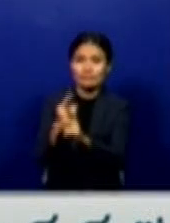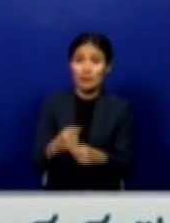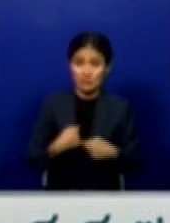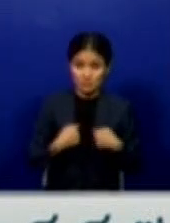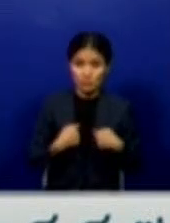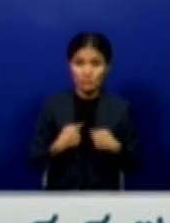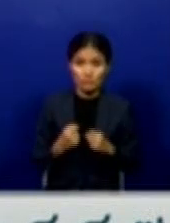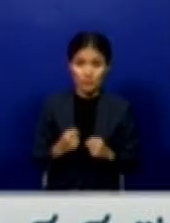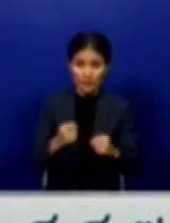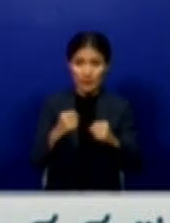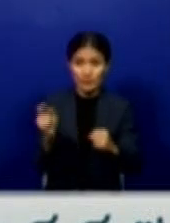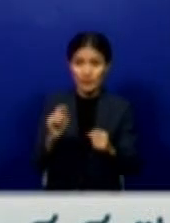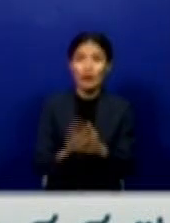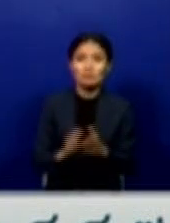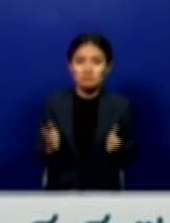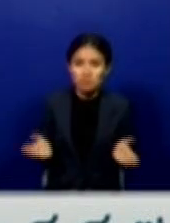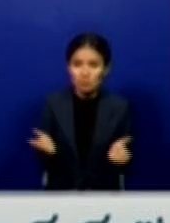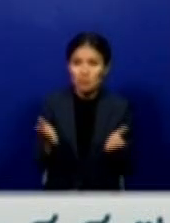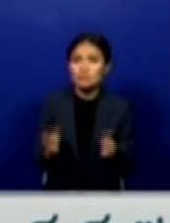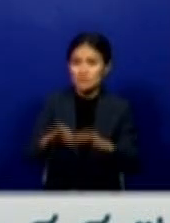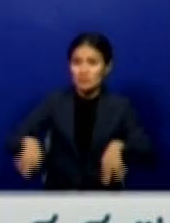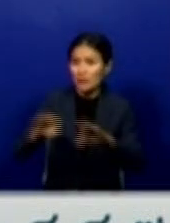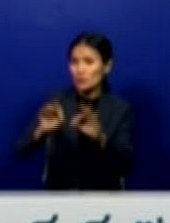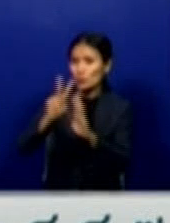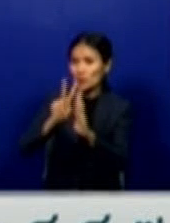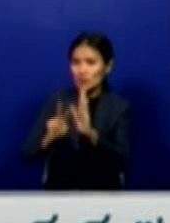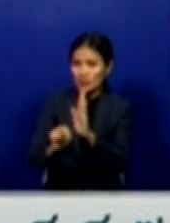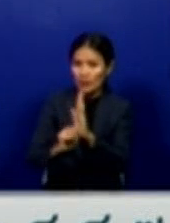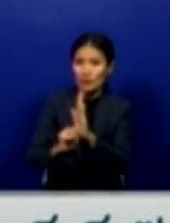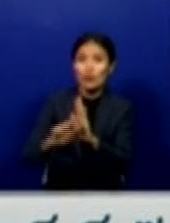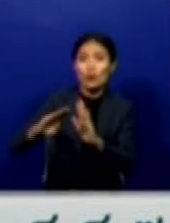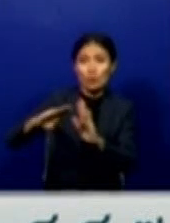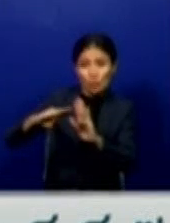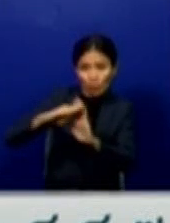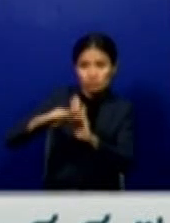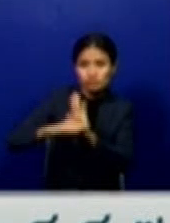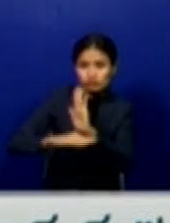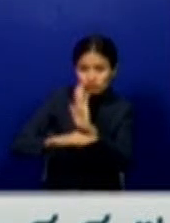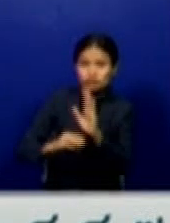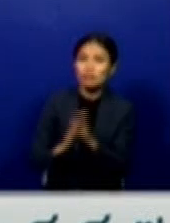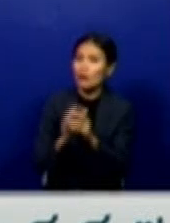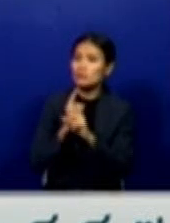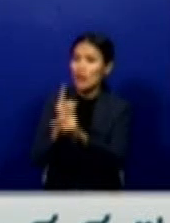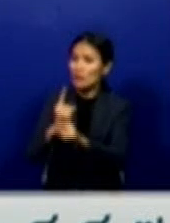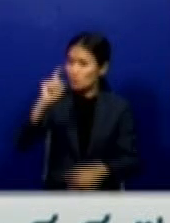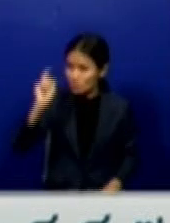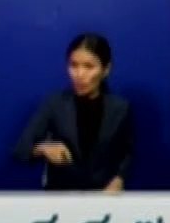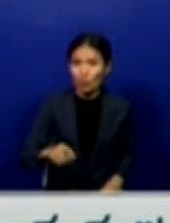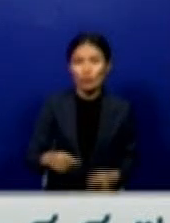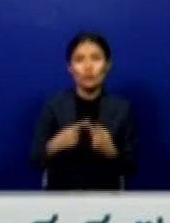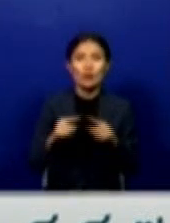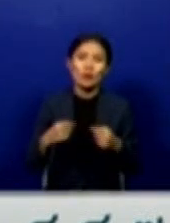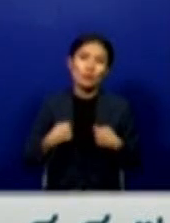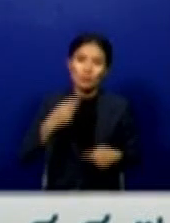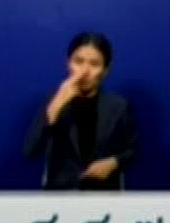ลักดันในเรื่องของการมีวินัยการคลังและกฎหมายวินัยการคลังที่ออกมาเนี่ยผมก็เสียใจว่าไม่ได้เป็นไปตามเจตนาที่ผ